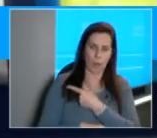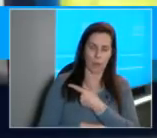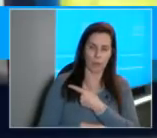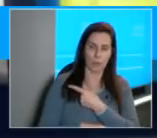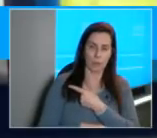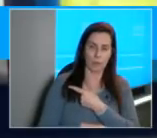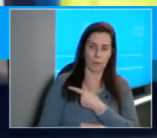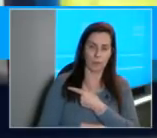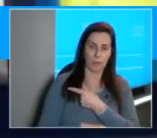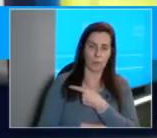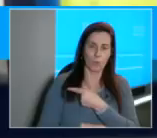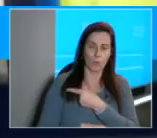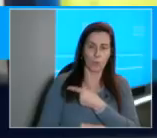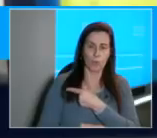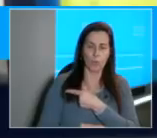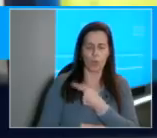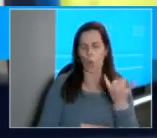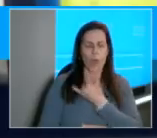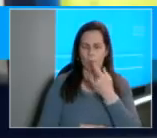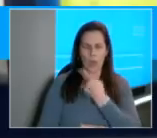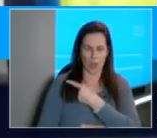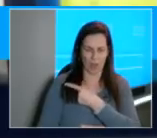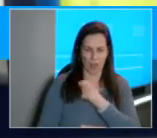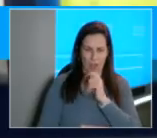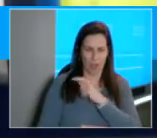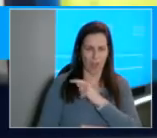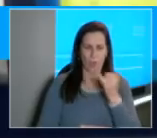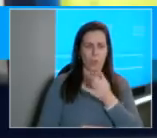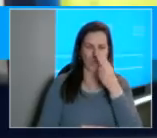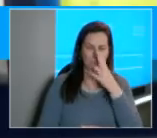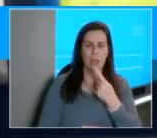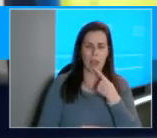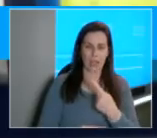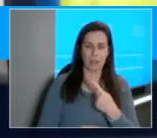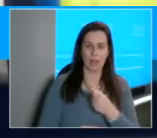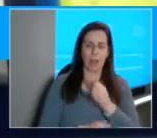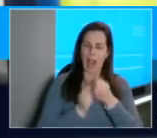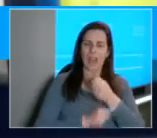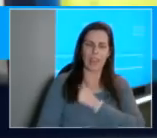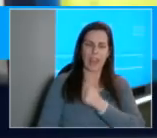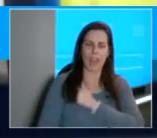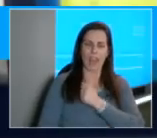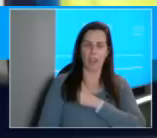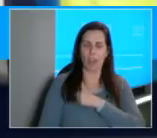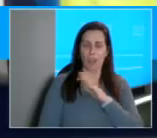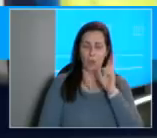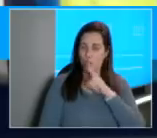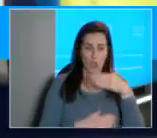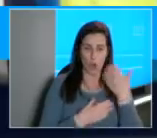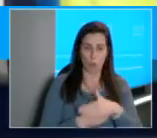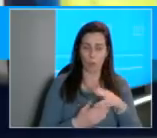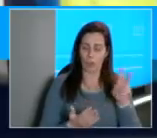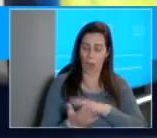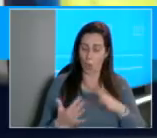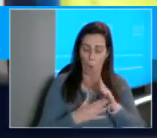אם הוא אכן עומד מאחורי התופעה הזאת, אז הוא מחלחל כל הזמן, והוא מנסה כל הזמן לדבר על הדתה, הדתה, הדתה, כאשר רק ביום שישי האחרון